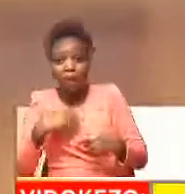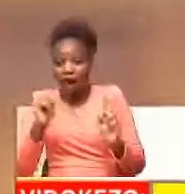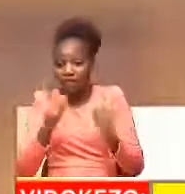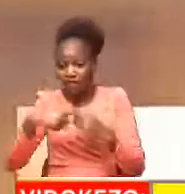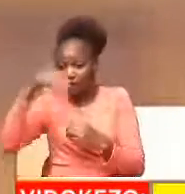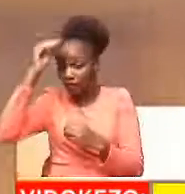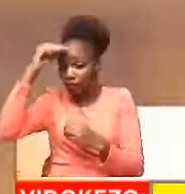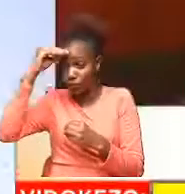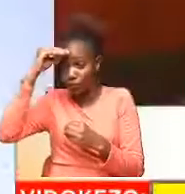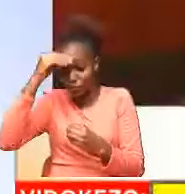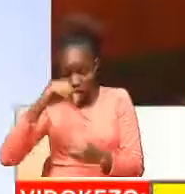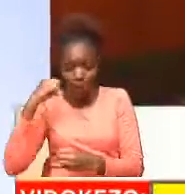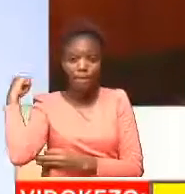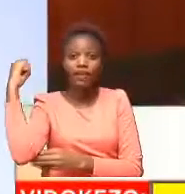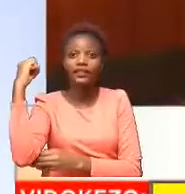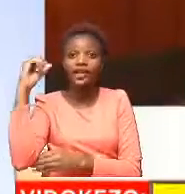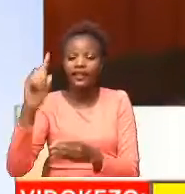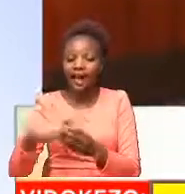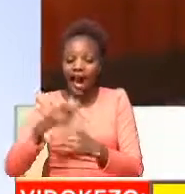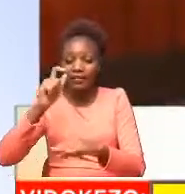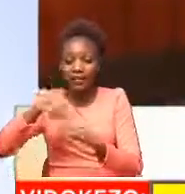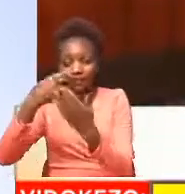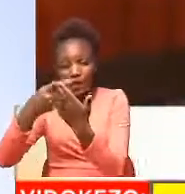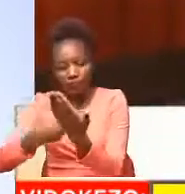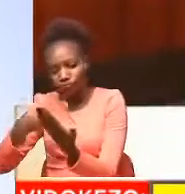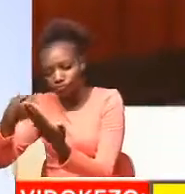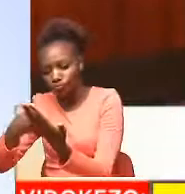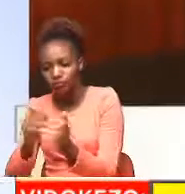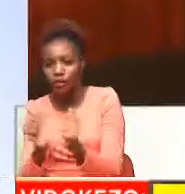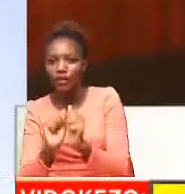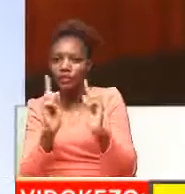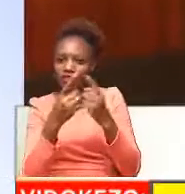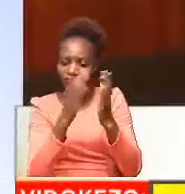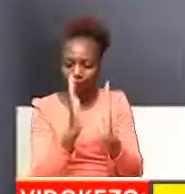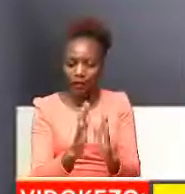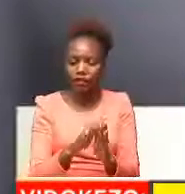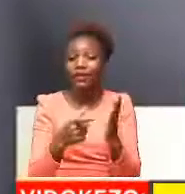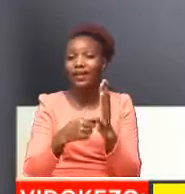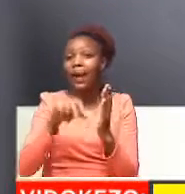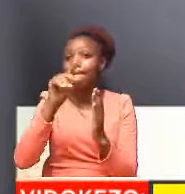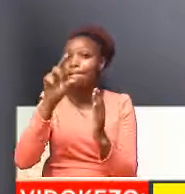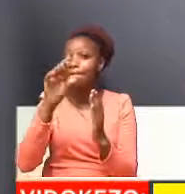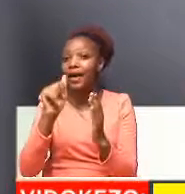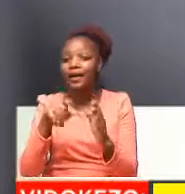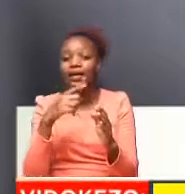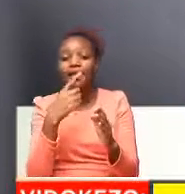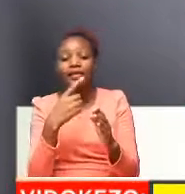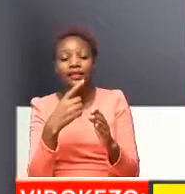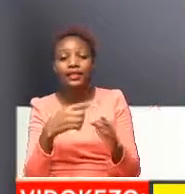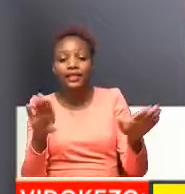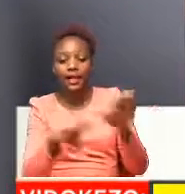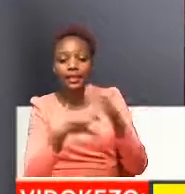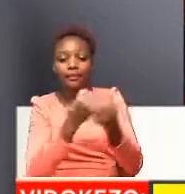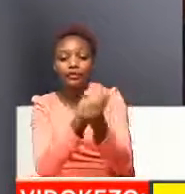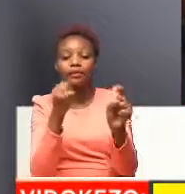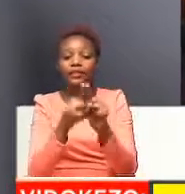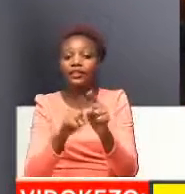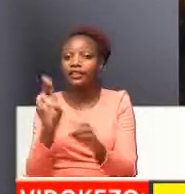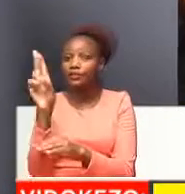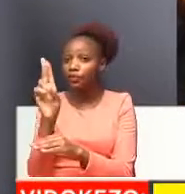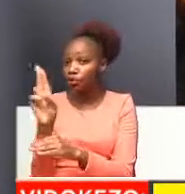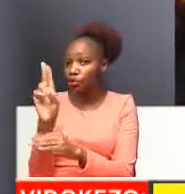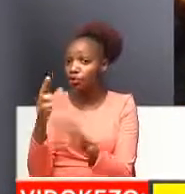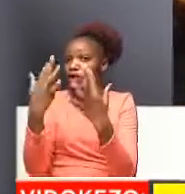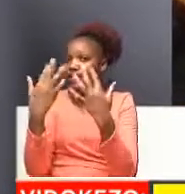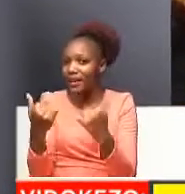siasa. Katika mazungumzo na mshauri wa mawasiliano Barack Muluka, naibu wa rais William Ruto na Rais Uhuru Kenyatta